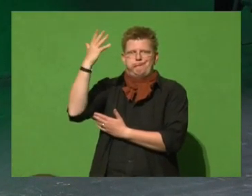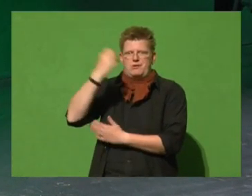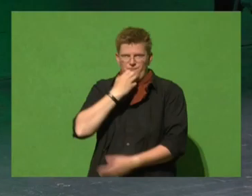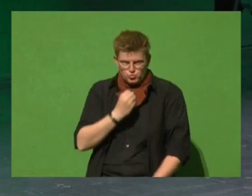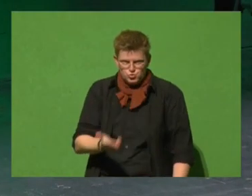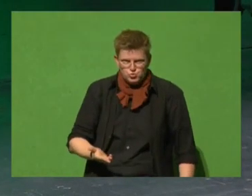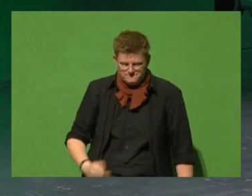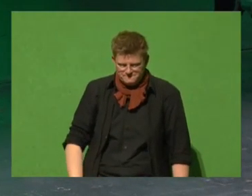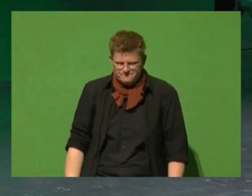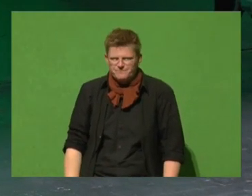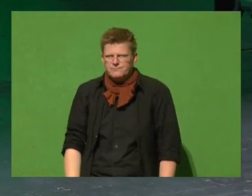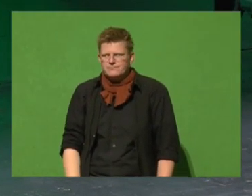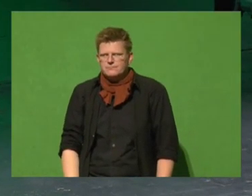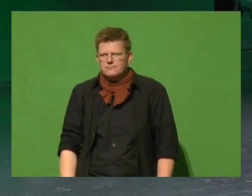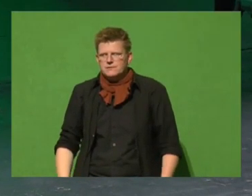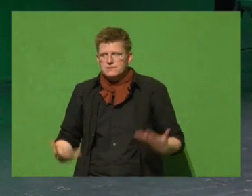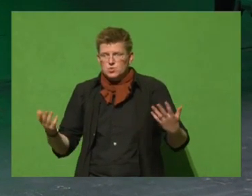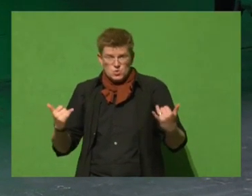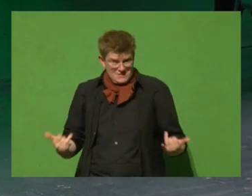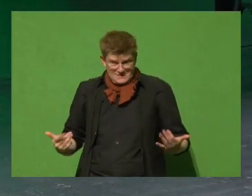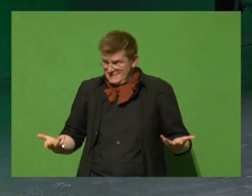Und da sich daran jetzt gerade